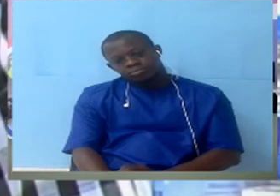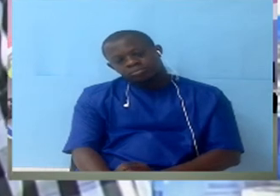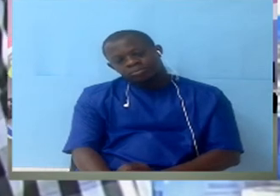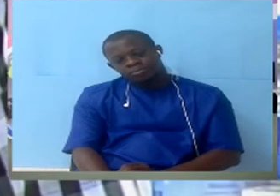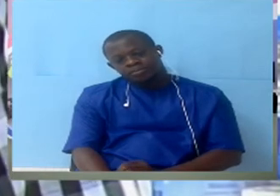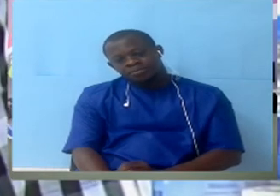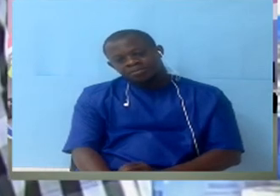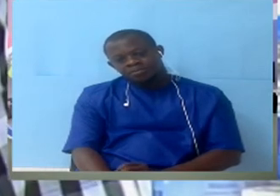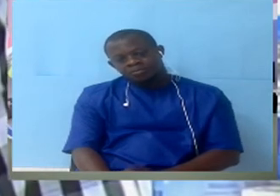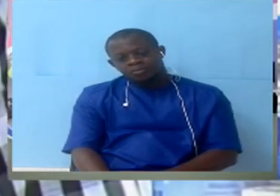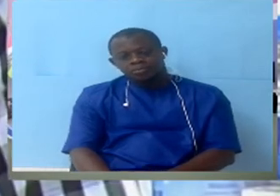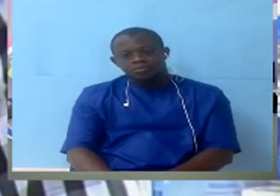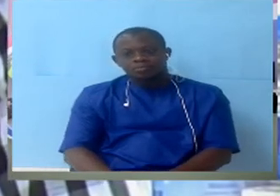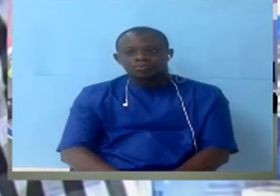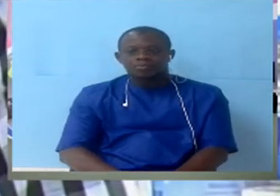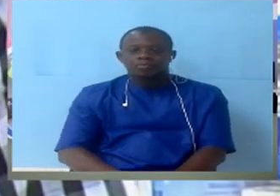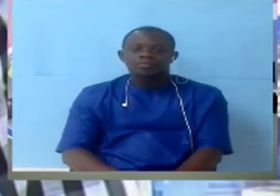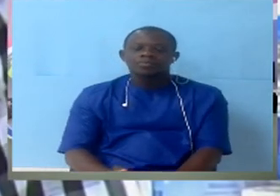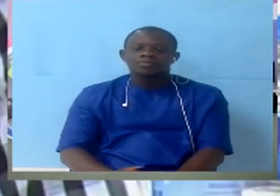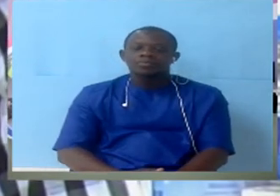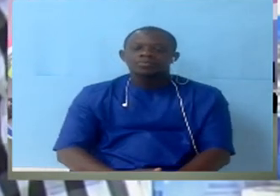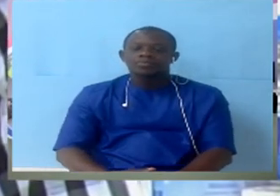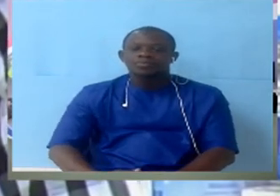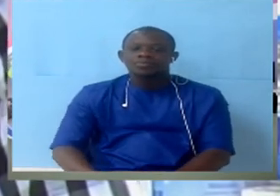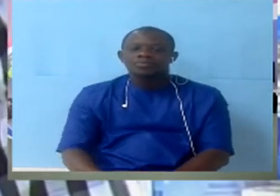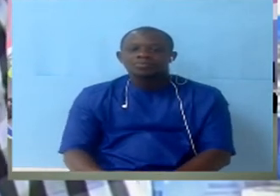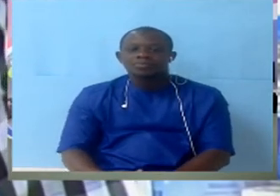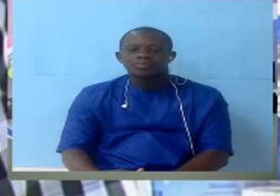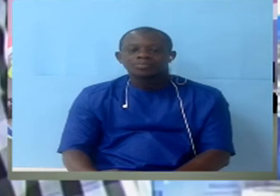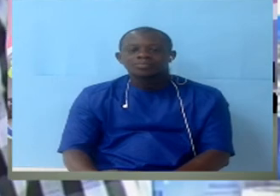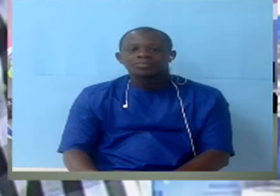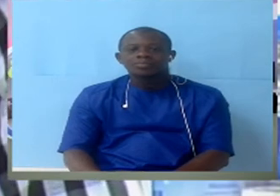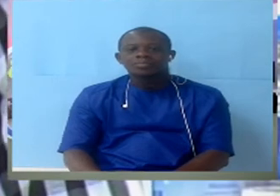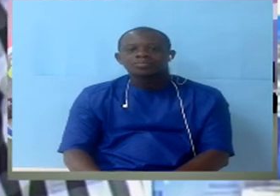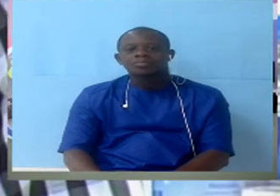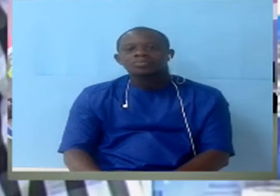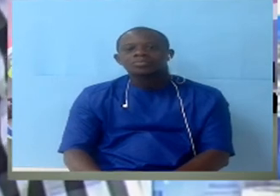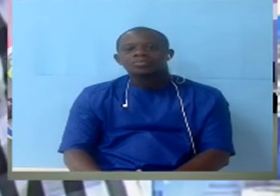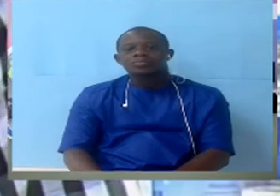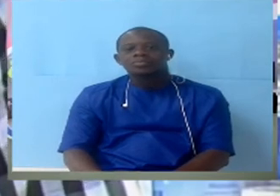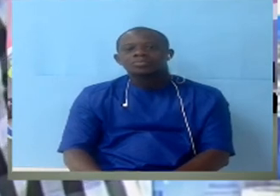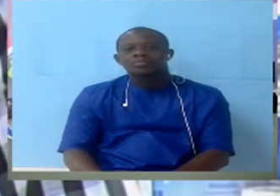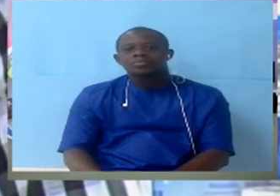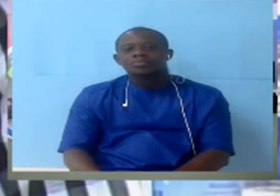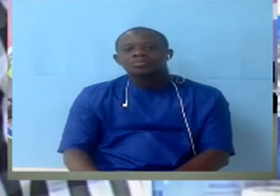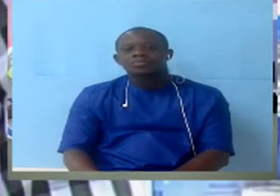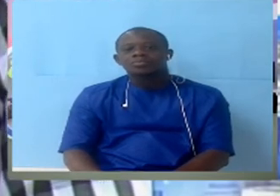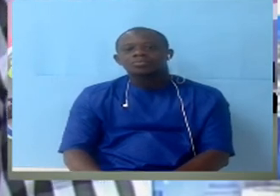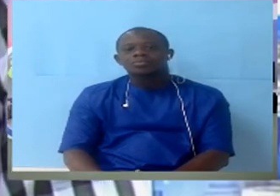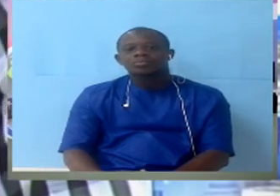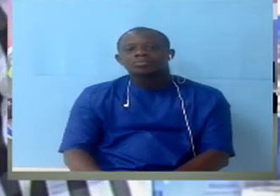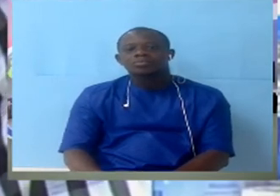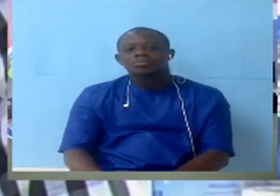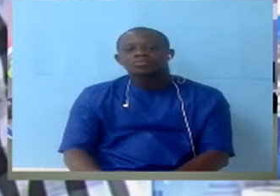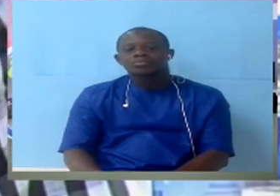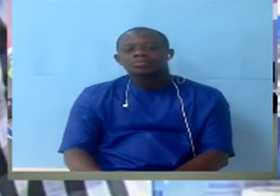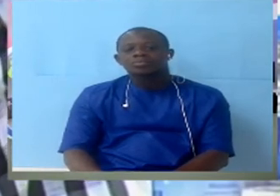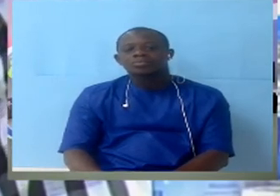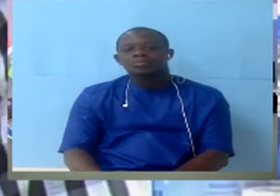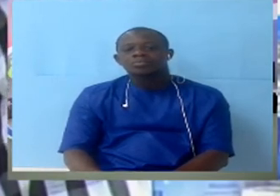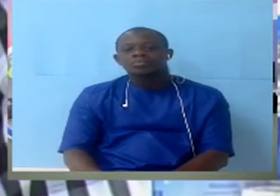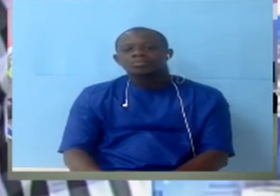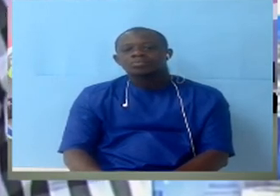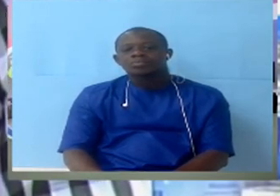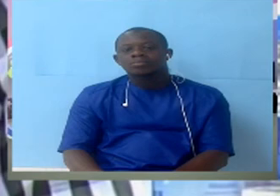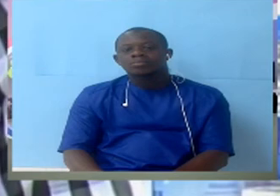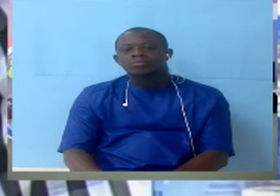Kamera aku punya, engkau aku pernah kamera aku sajun sambas saya kamera sajun ini nara. Ina saja yang muda, waktu mana? Ia saja yang berundi back to the farm. And you are somebody I'm